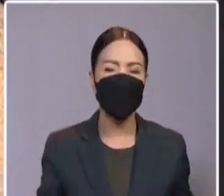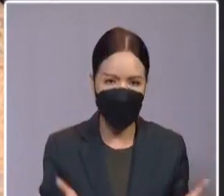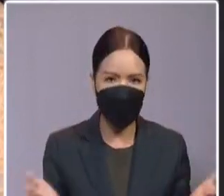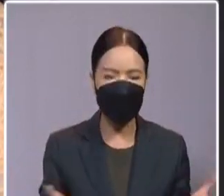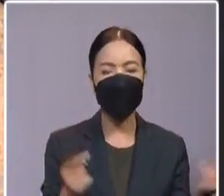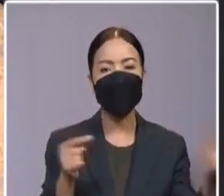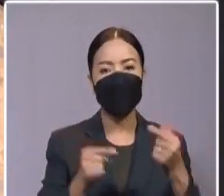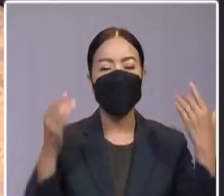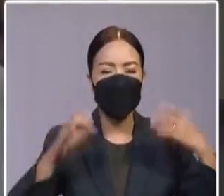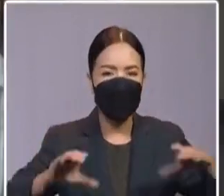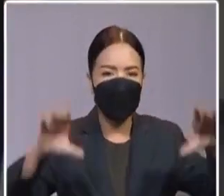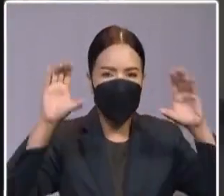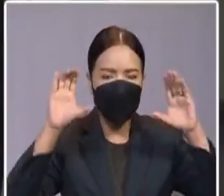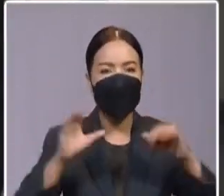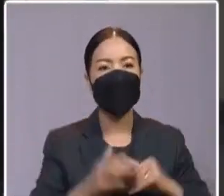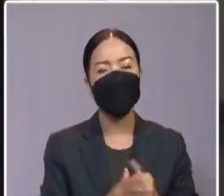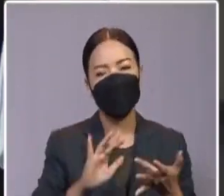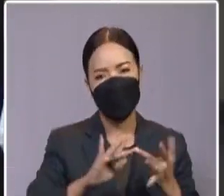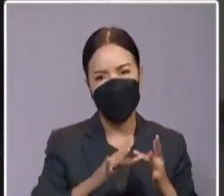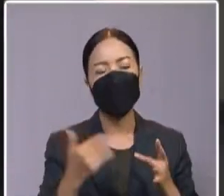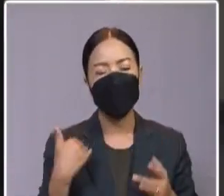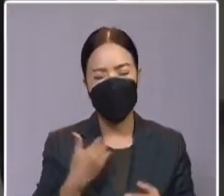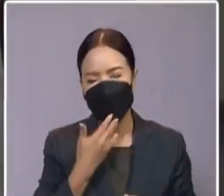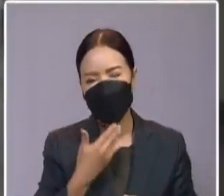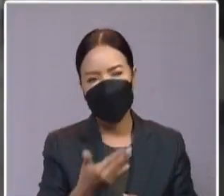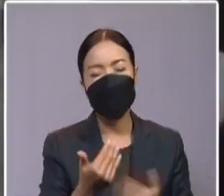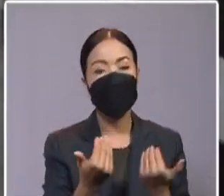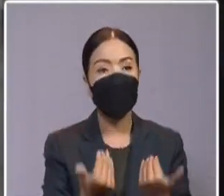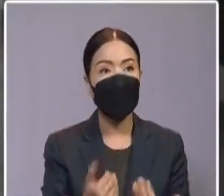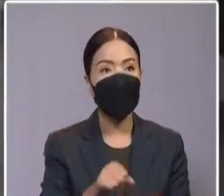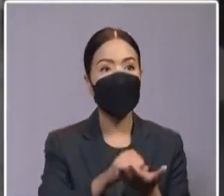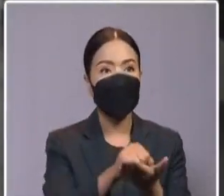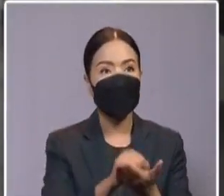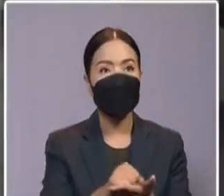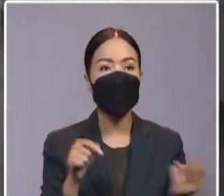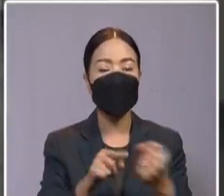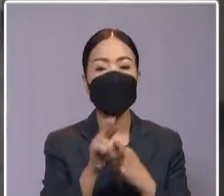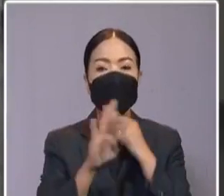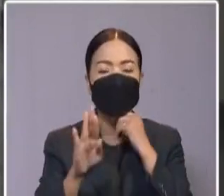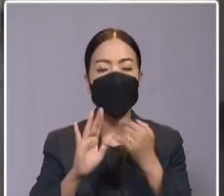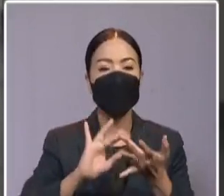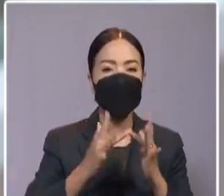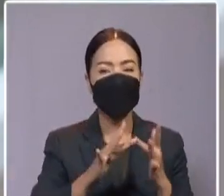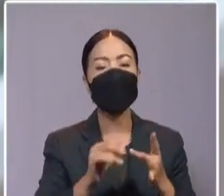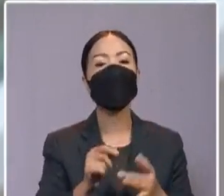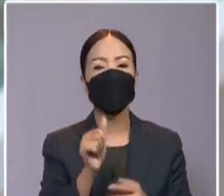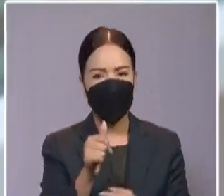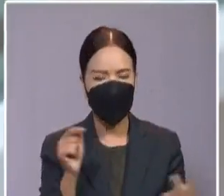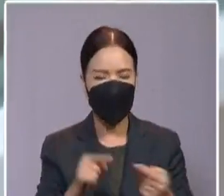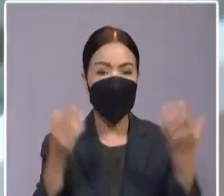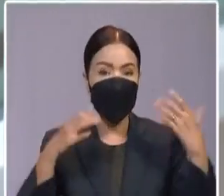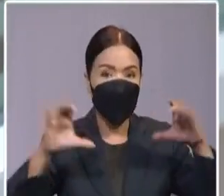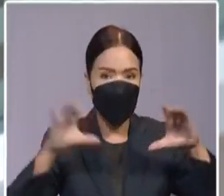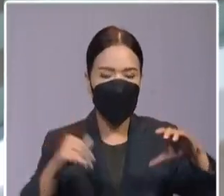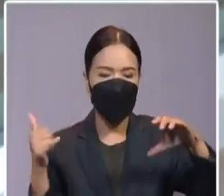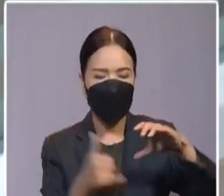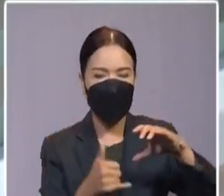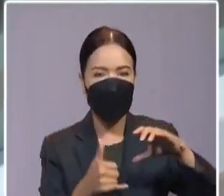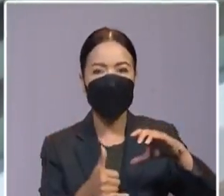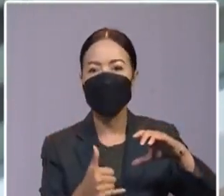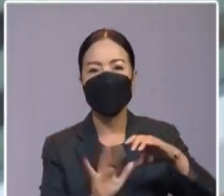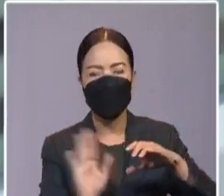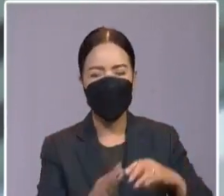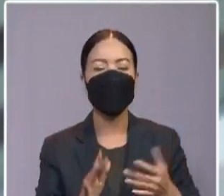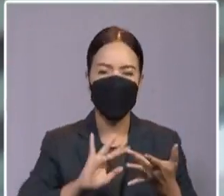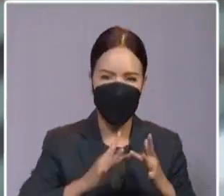ความเป็นรัฐบาลดิจิทัลมาโดยตลอดแล้วก็ตอนนี้สามารถให้บริการติดต่อผ่านระบบอิเล็กทรอนิกส์ได้แล้วนะคะทางราชการมีกฎหมาย